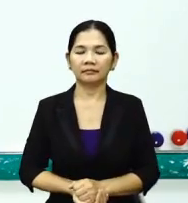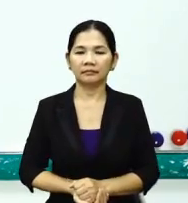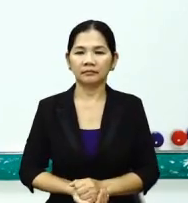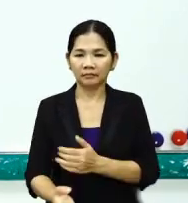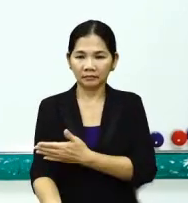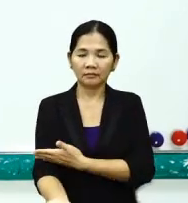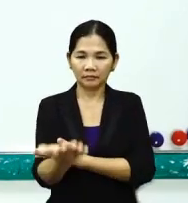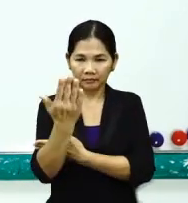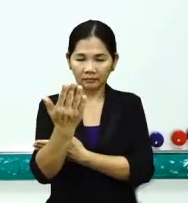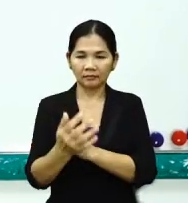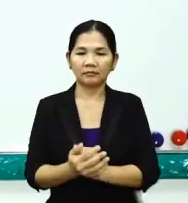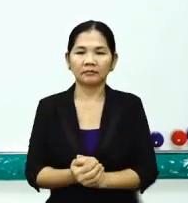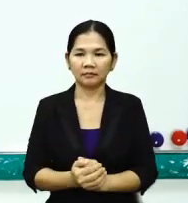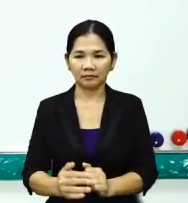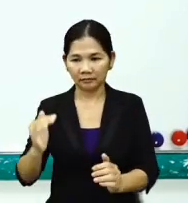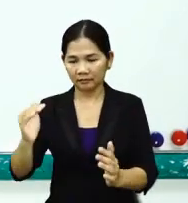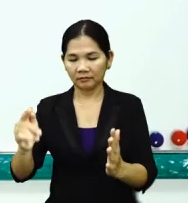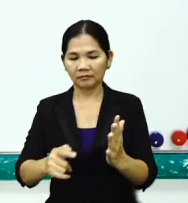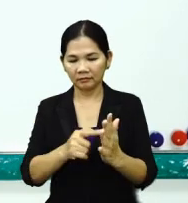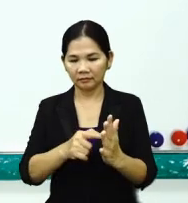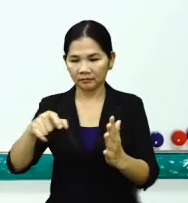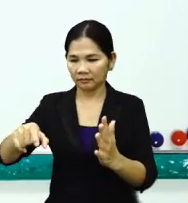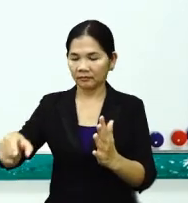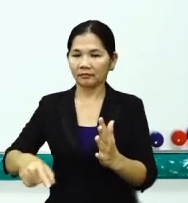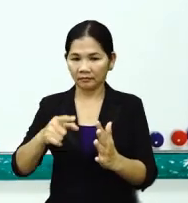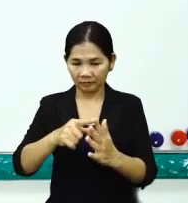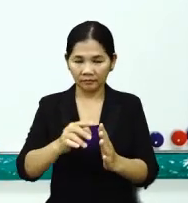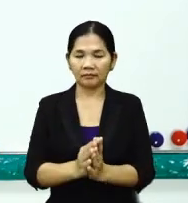bật ní sổ phí tùm ní